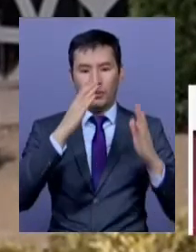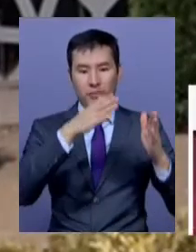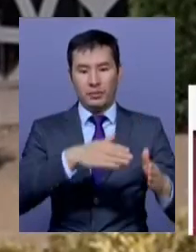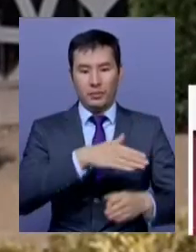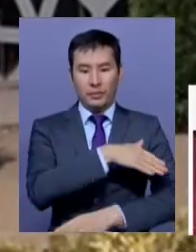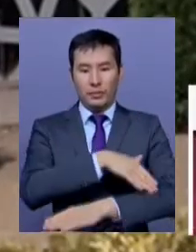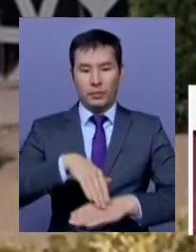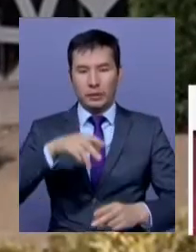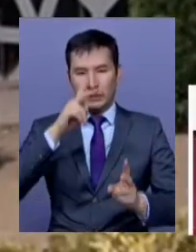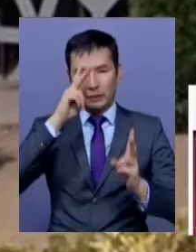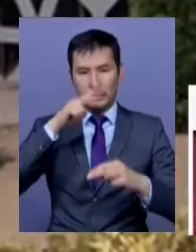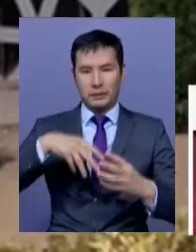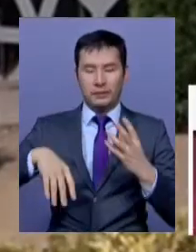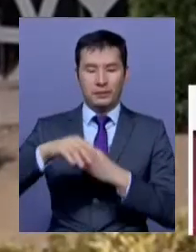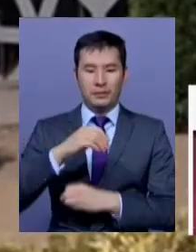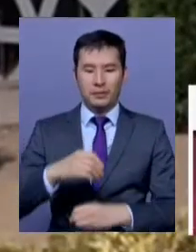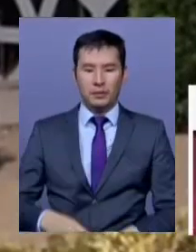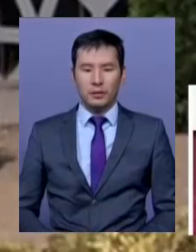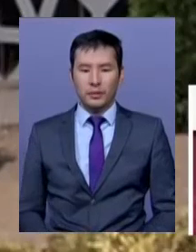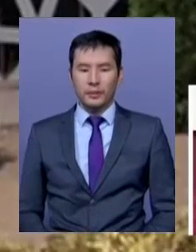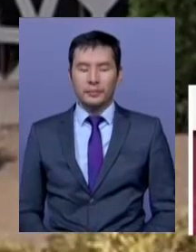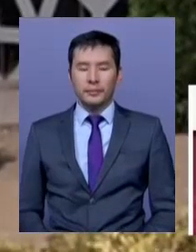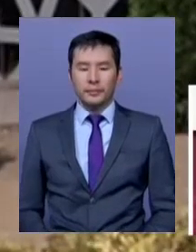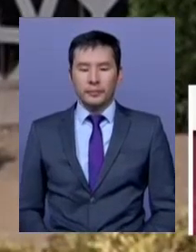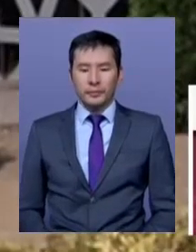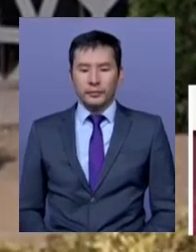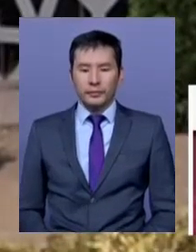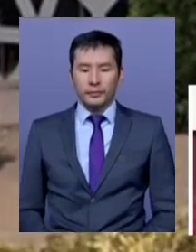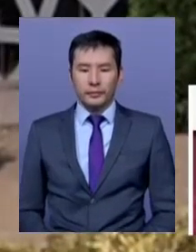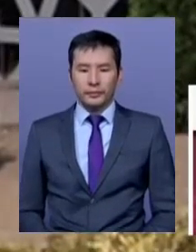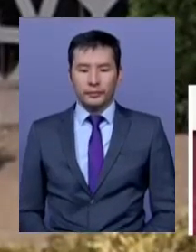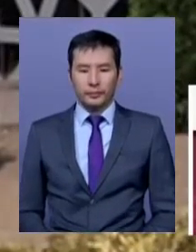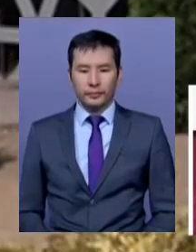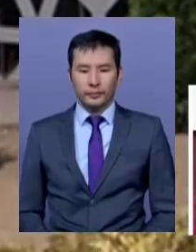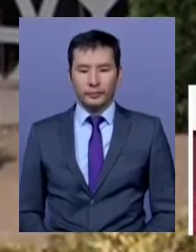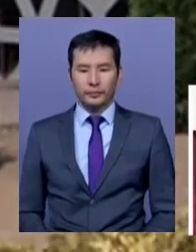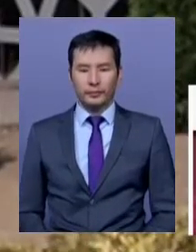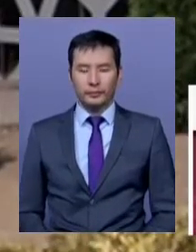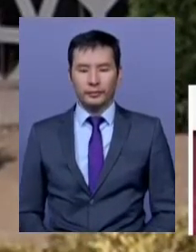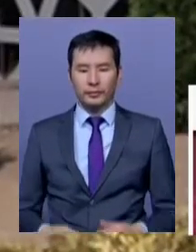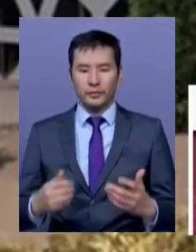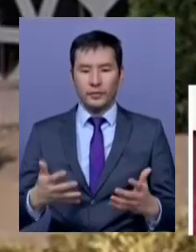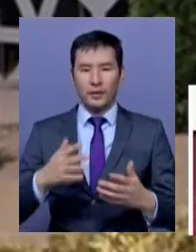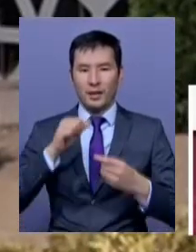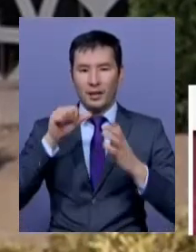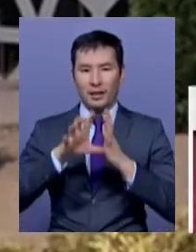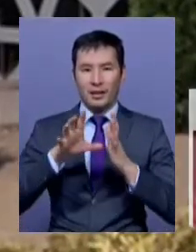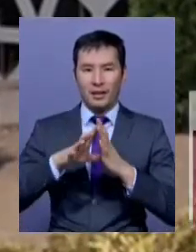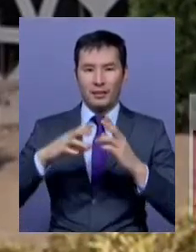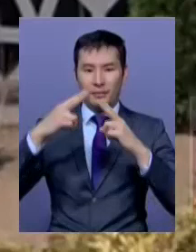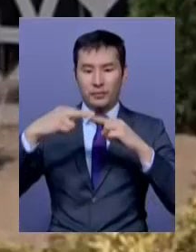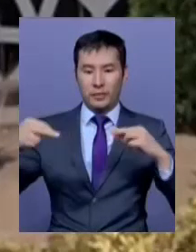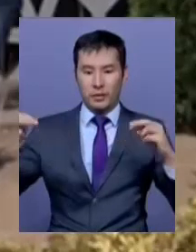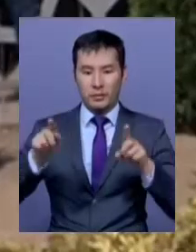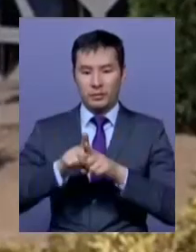дейді ғой. Сол үшін қазір мына осы жерден бір километр жерде үлкен развязка салынып жатыр. Осы үлкен развязка салынғаннан кейін